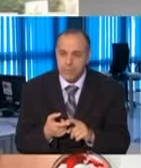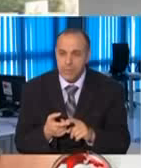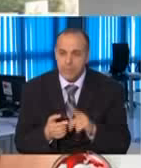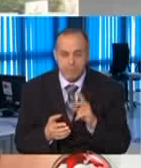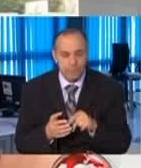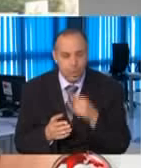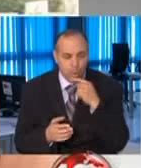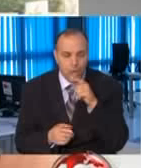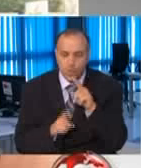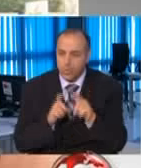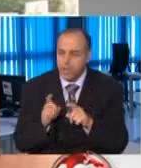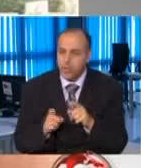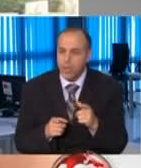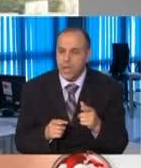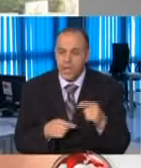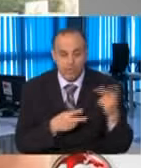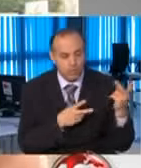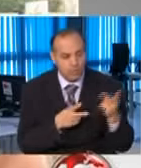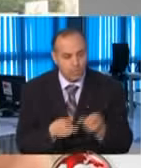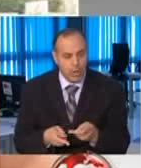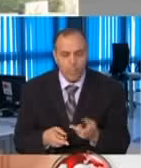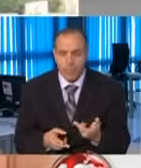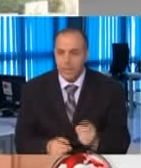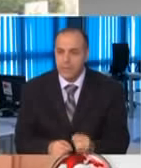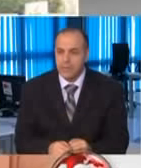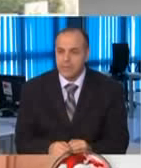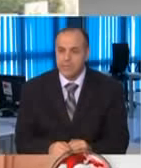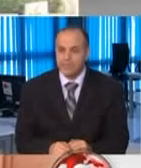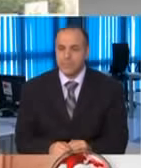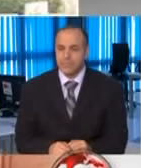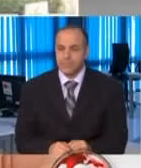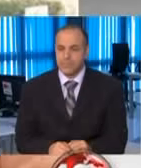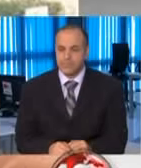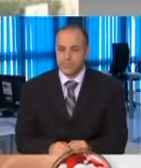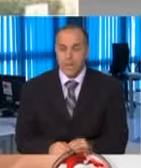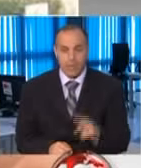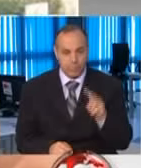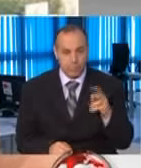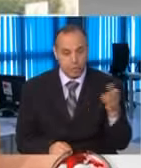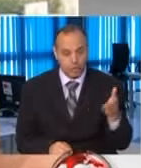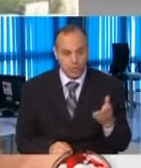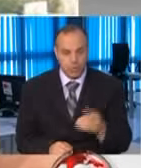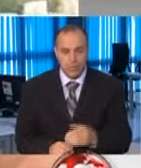الافتتاح عبر مداخلات من الحضور الرسمي